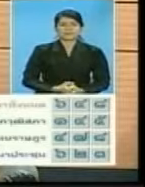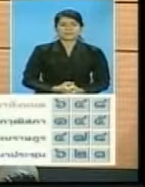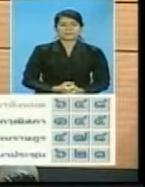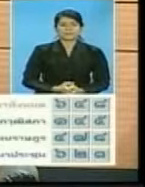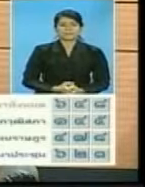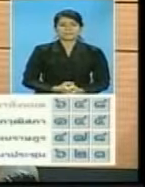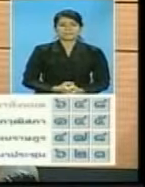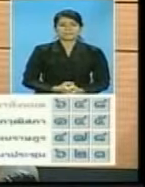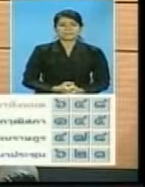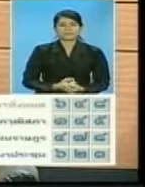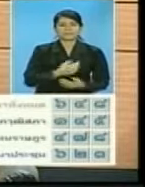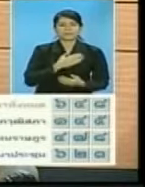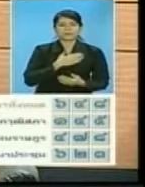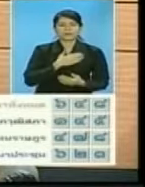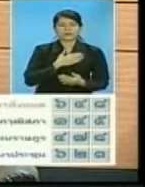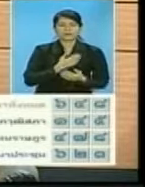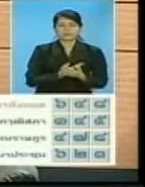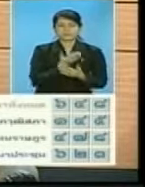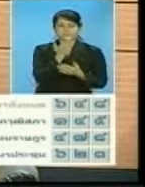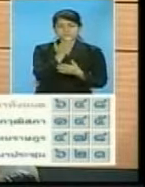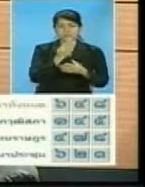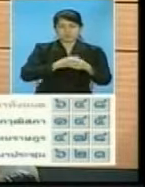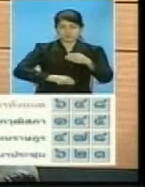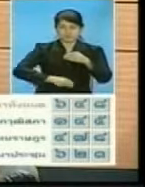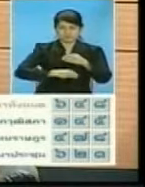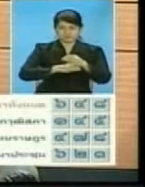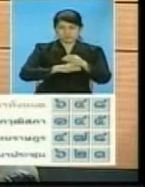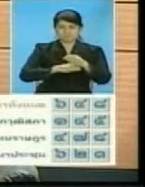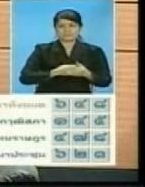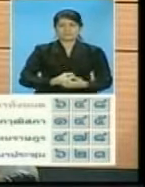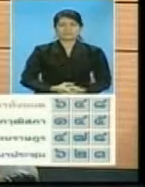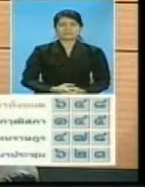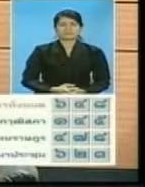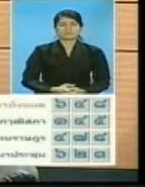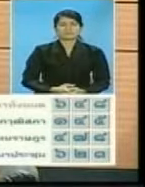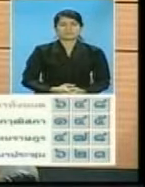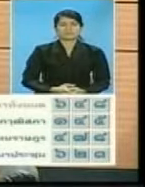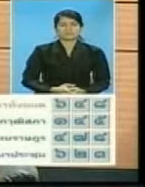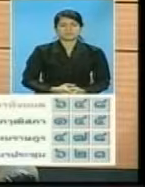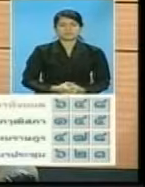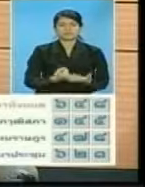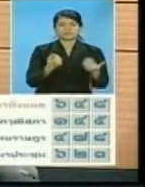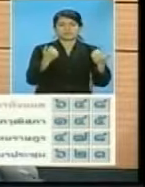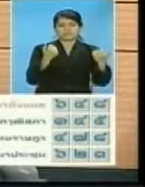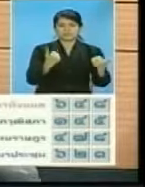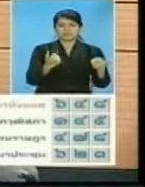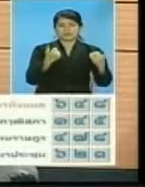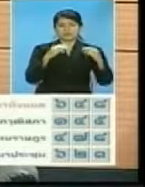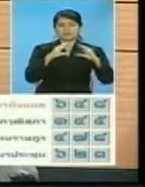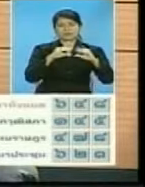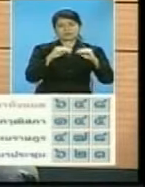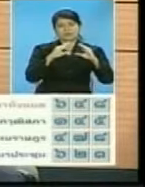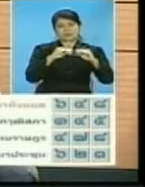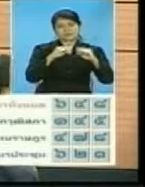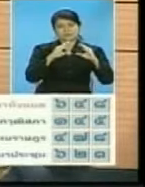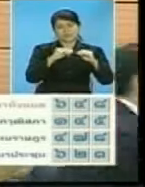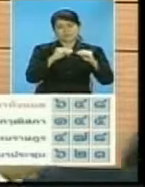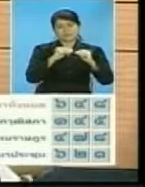ครับผมอยากจะเรียนเพิ่มเติมในส่วนนี้นิดหนึ่งครับว่าบรรยากาศของการประ